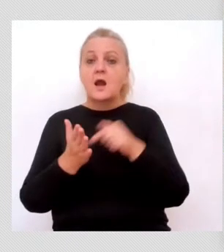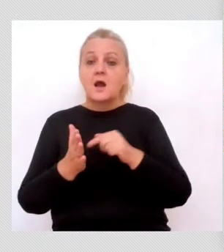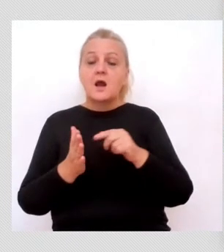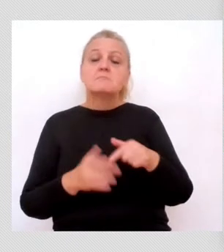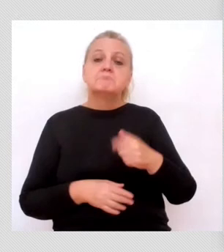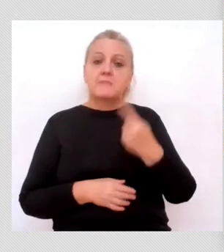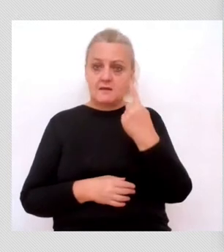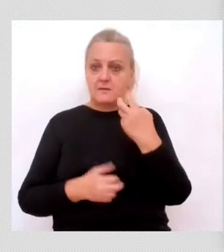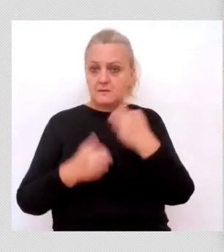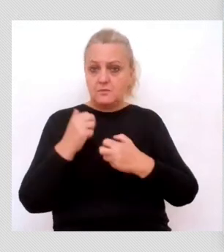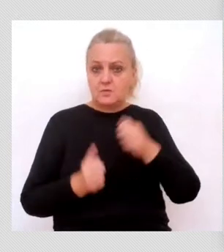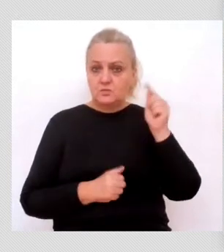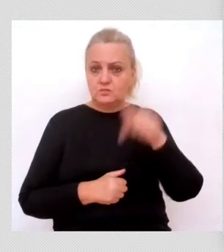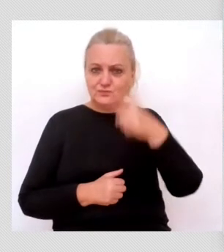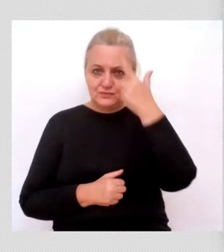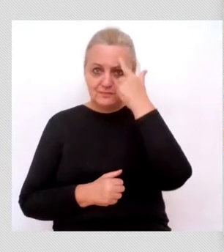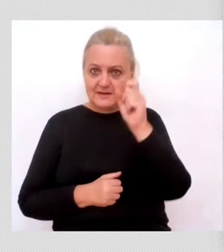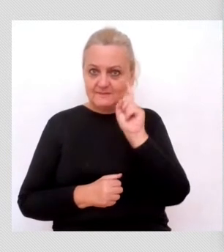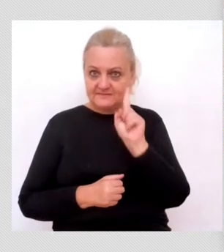musimy pamiętać,